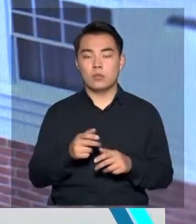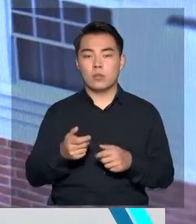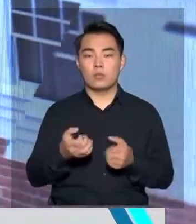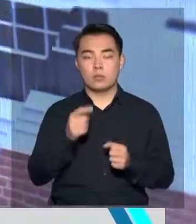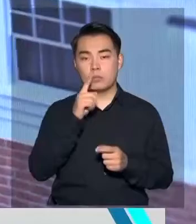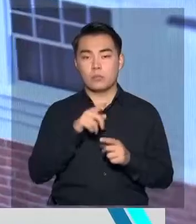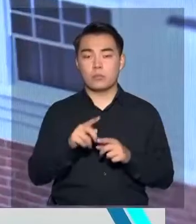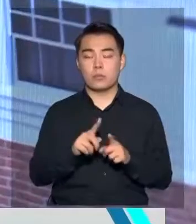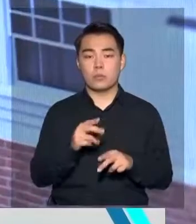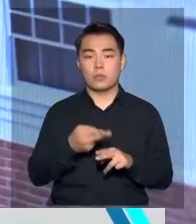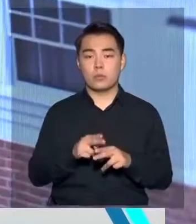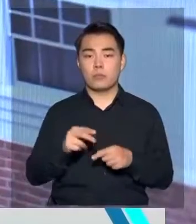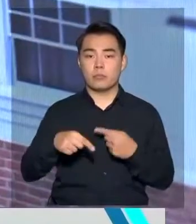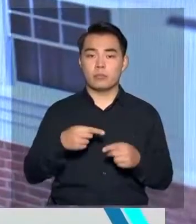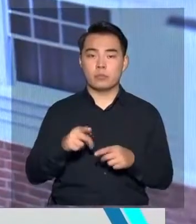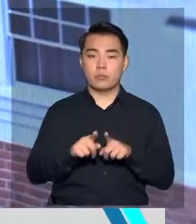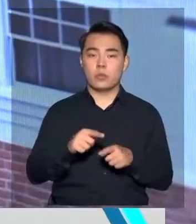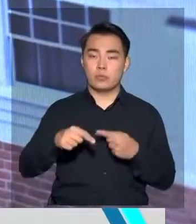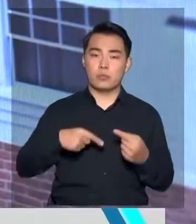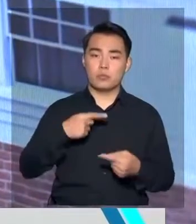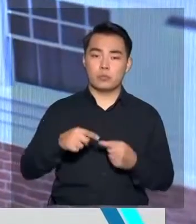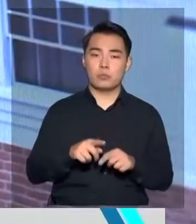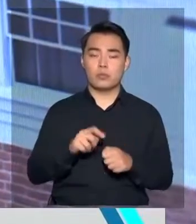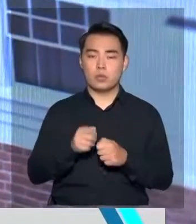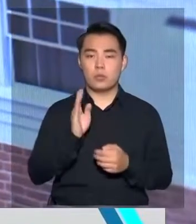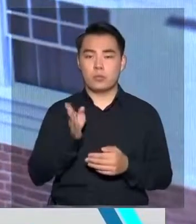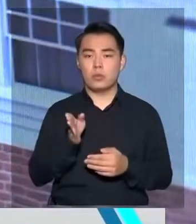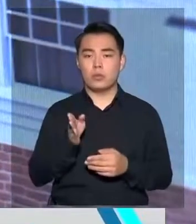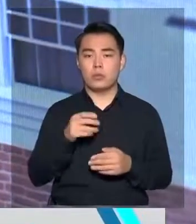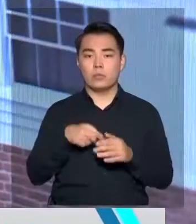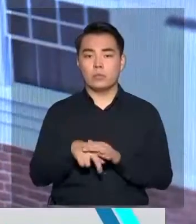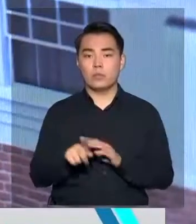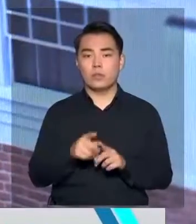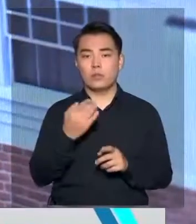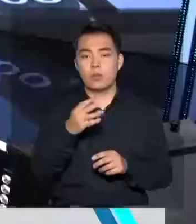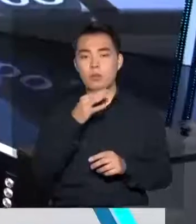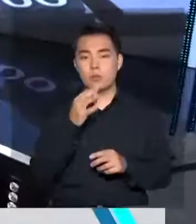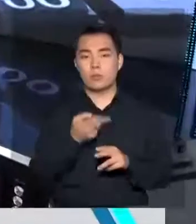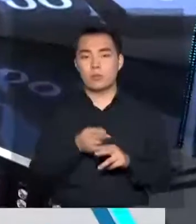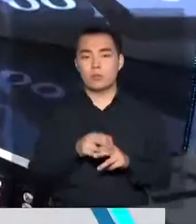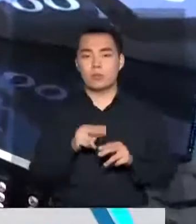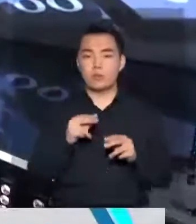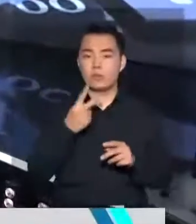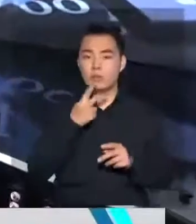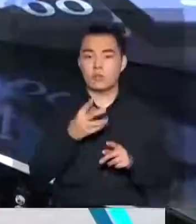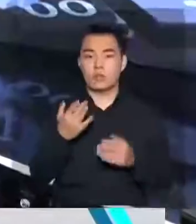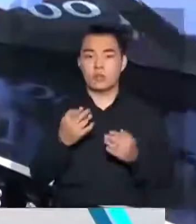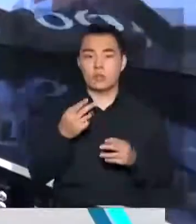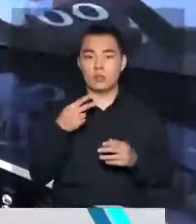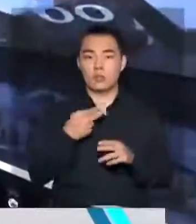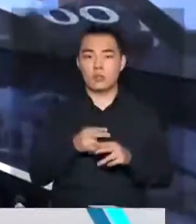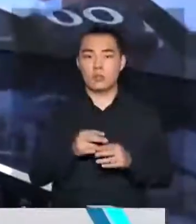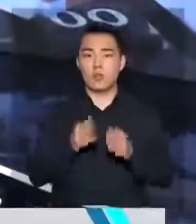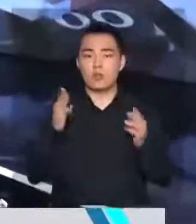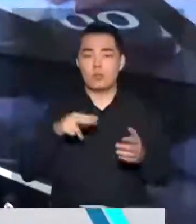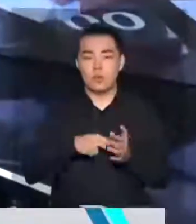Оның өз механизмі тетігі бекітілген. Ал енді сіздің айтуыңызға байланысты ол шын мәнінде қарасаңыз, қазір үлкен проблема